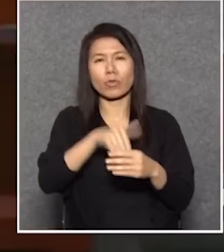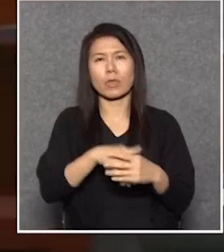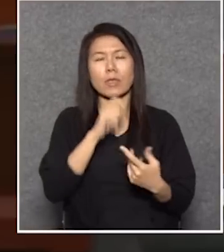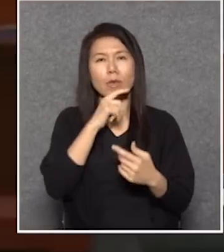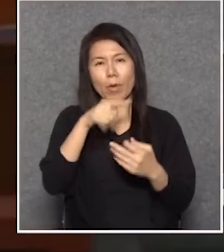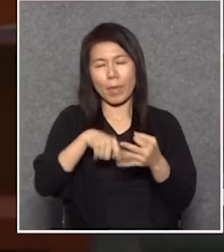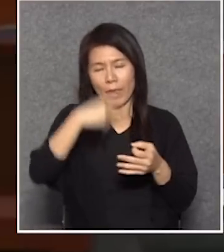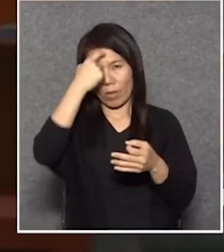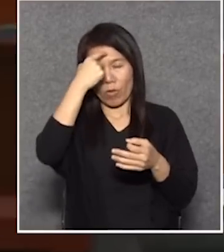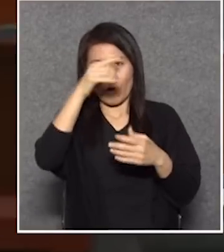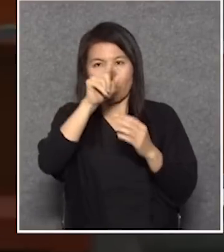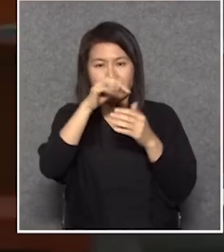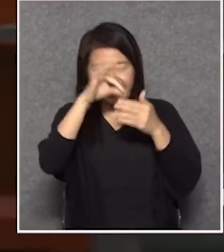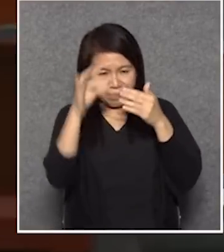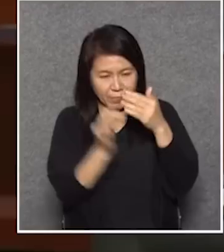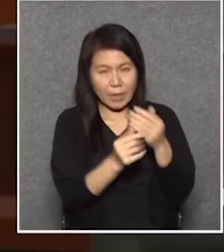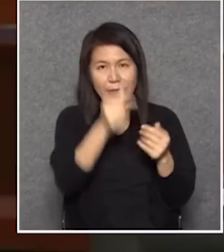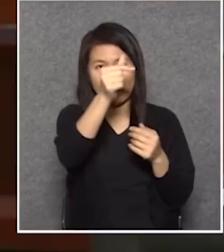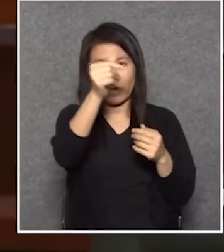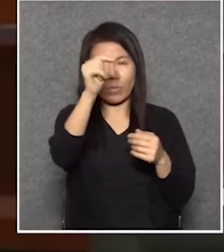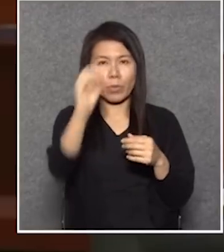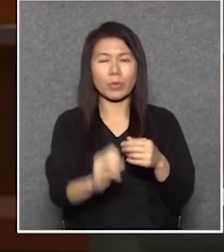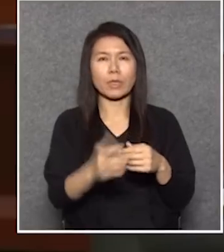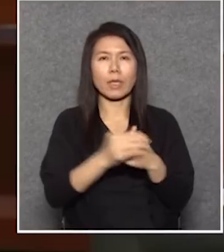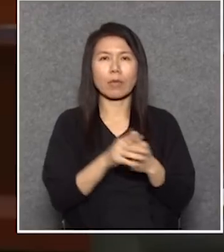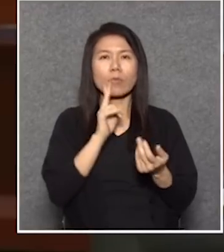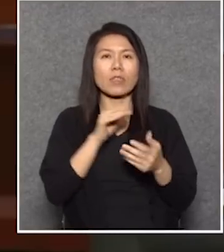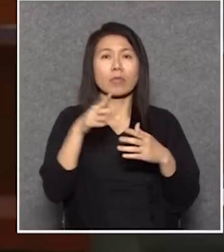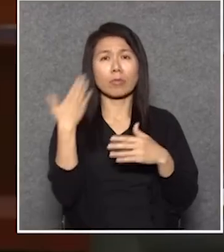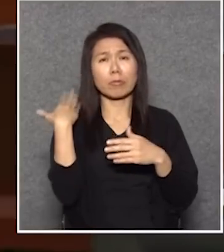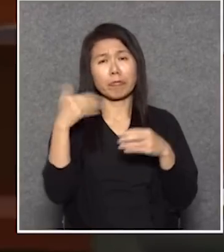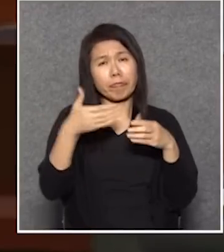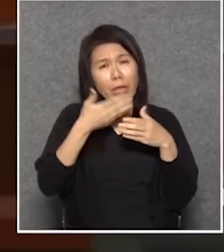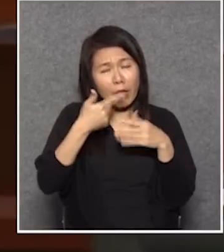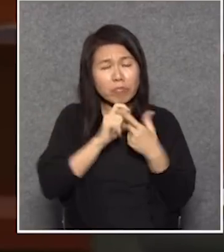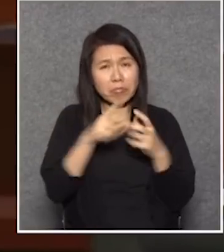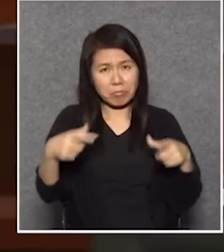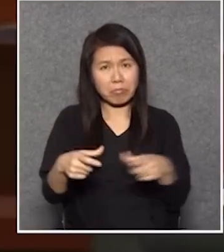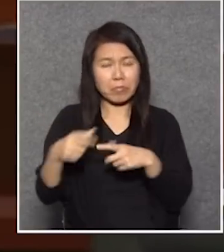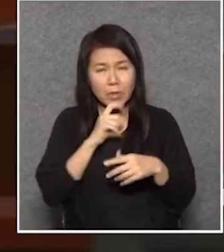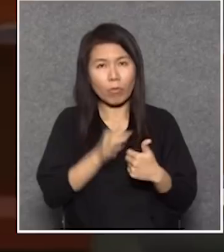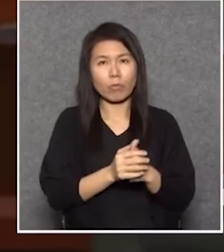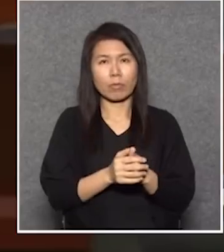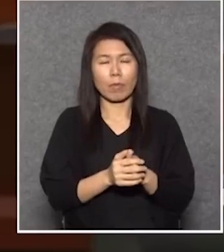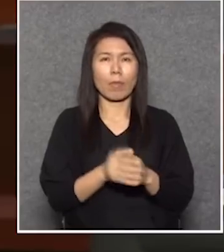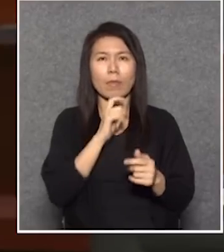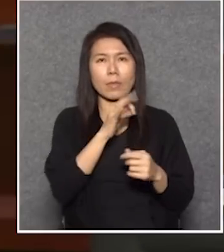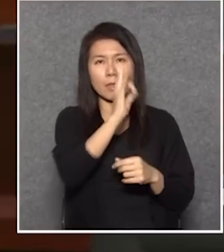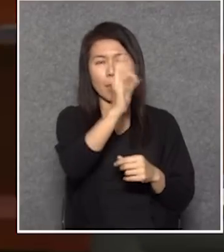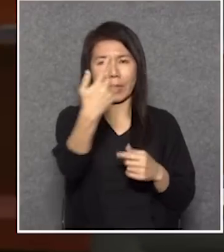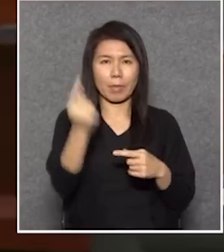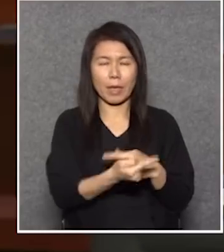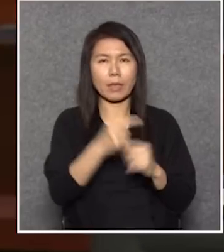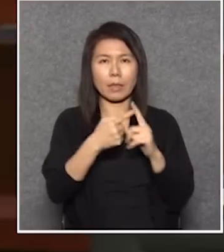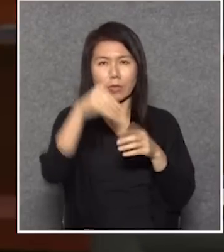生嘅民望就跌咗10%，佢都有份，好似嗰個飯局，係咪？所以你可以睇到咧，喺個全民300多萬人嘅選舉裏面，如果